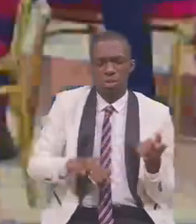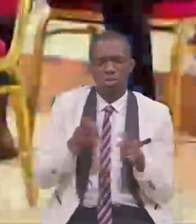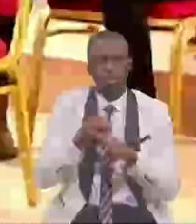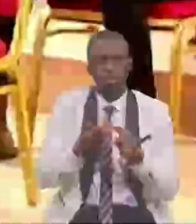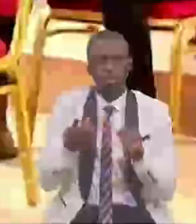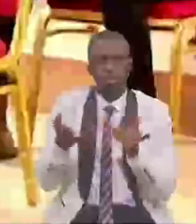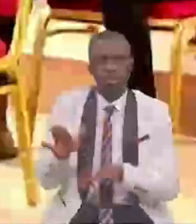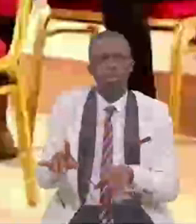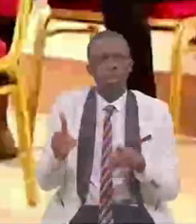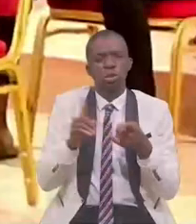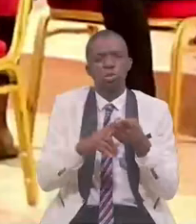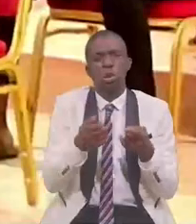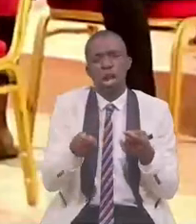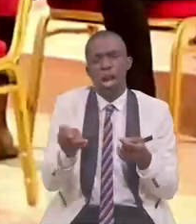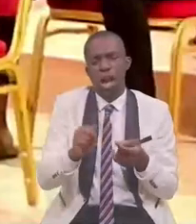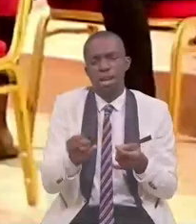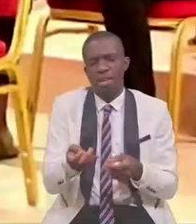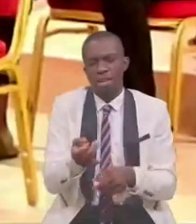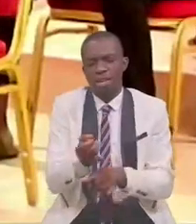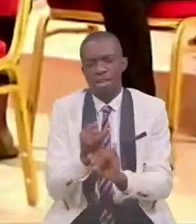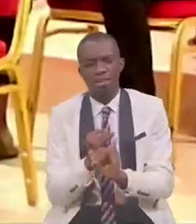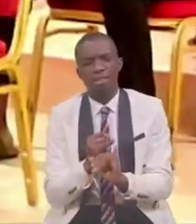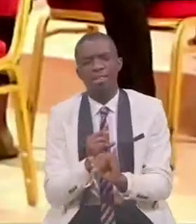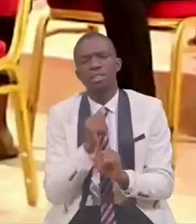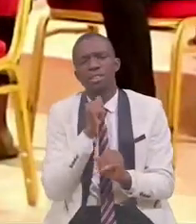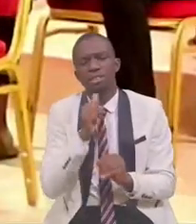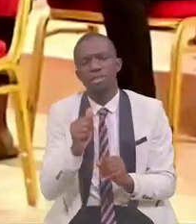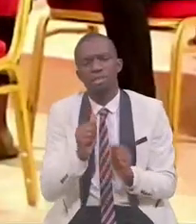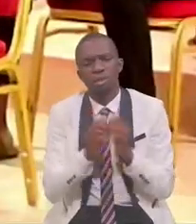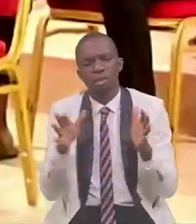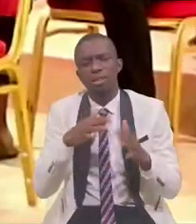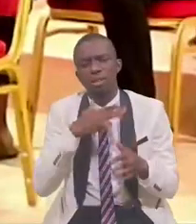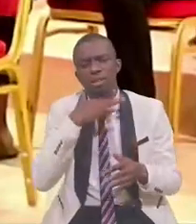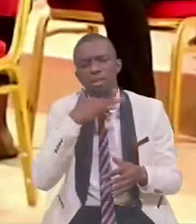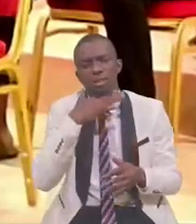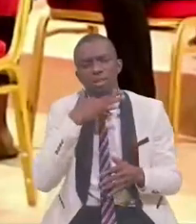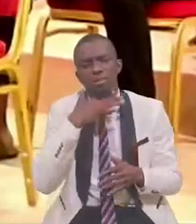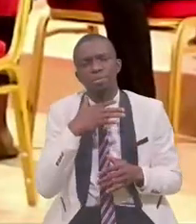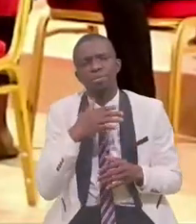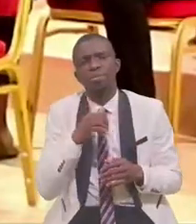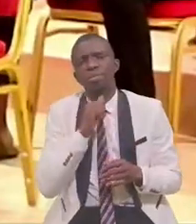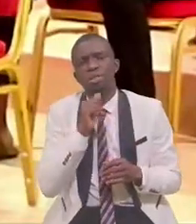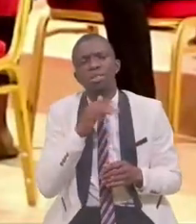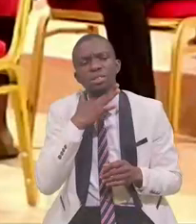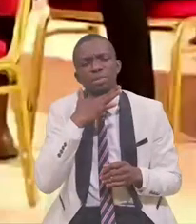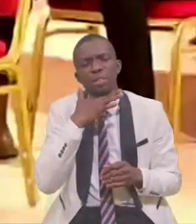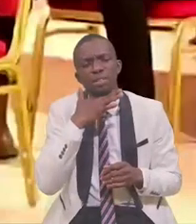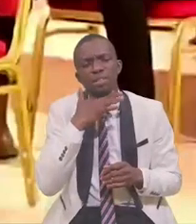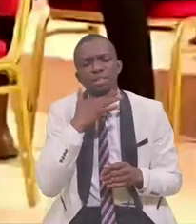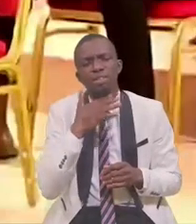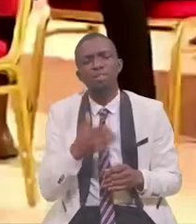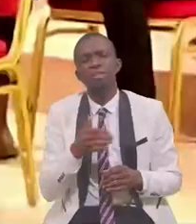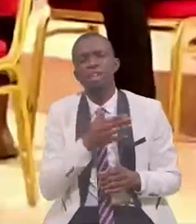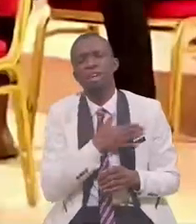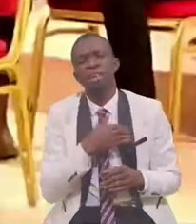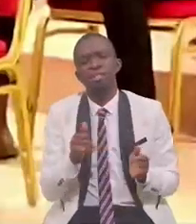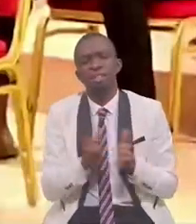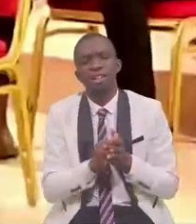souillé, ni flétri, lequel vous est réservé dans les cieux. À vous qui, par la puissance de